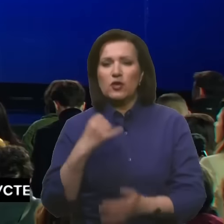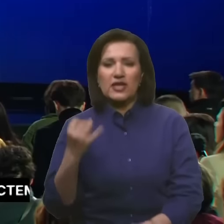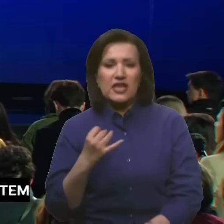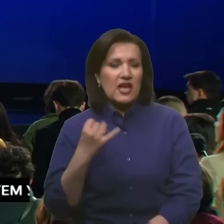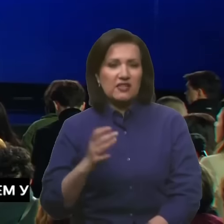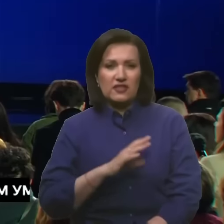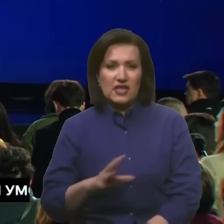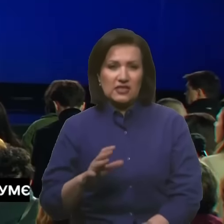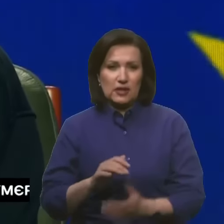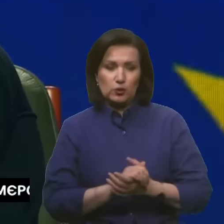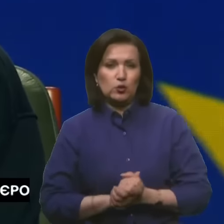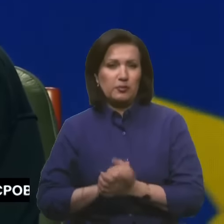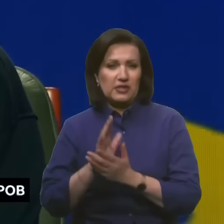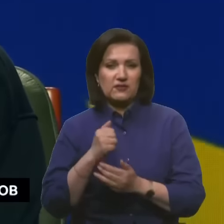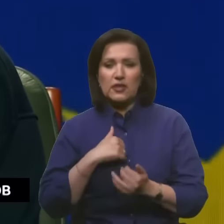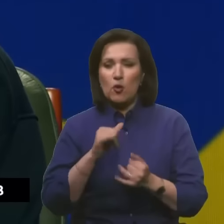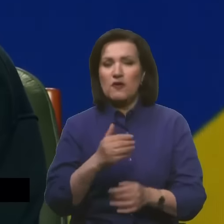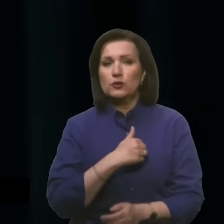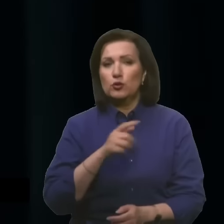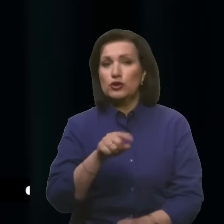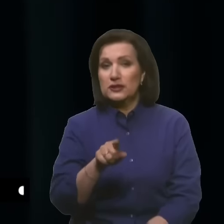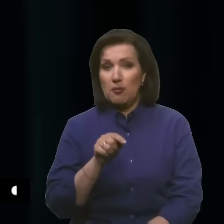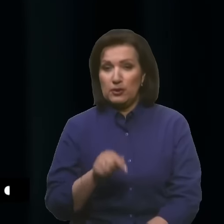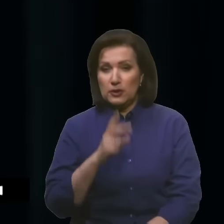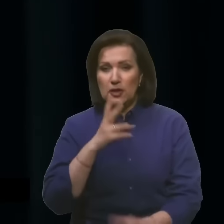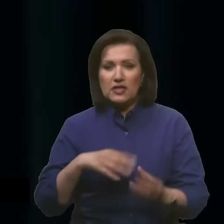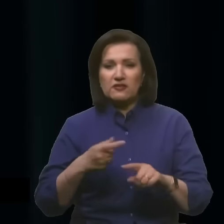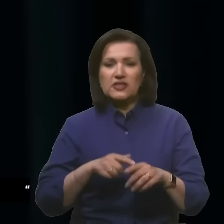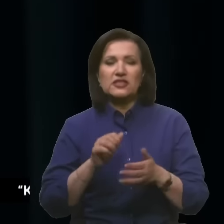не в інтересах суспільства. Тому я у вас хочу запитати, з огляду на всі